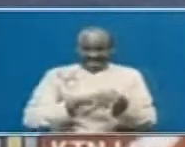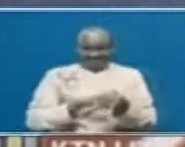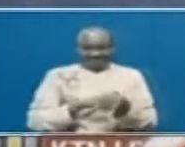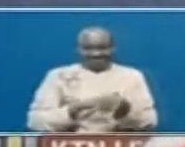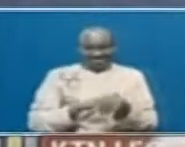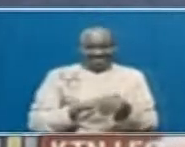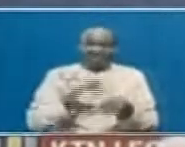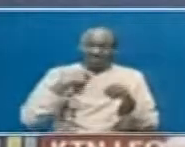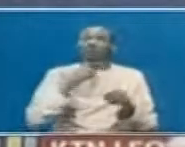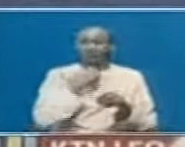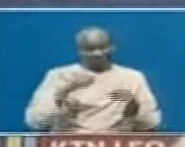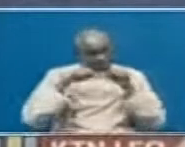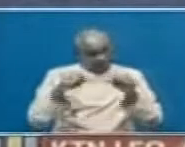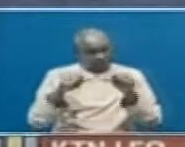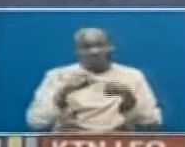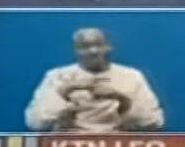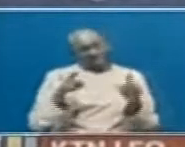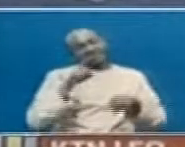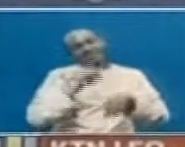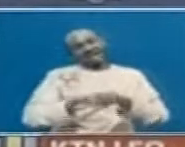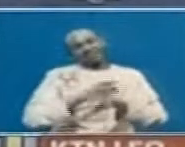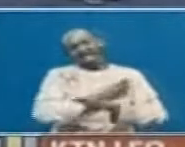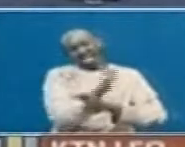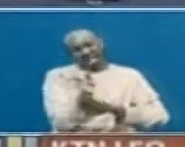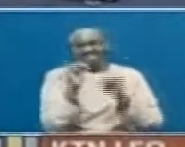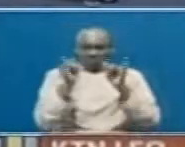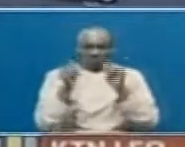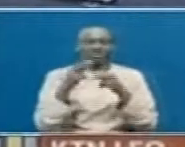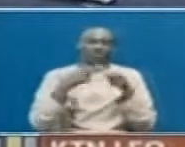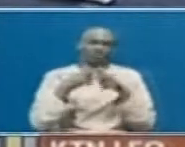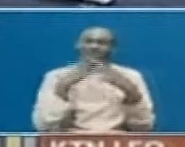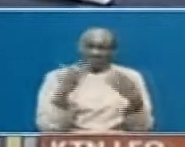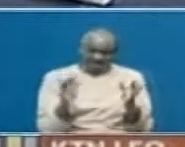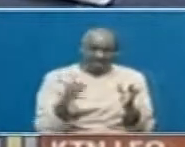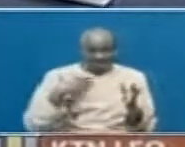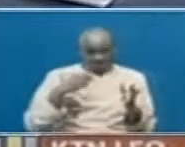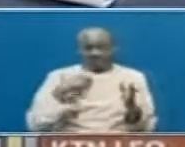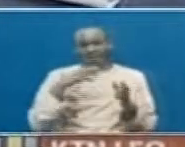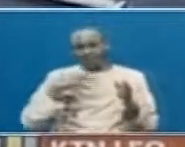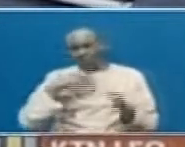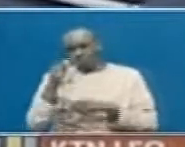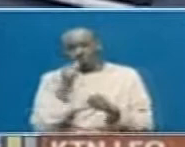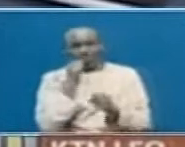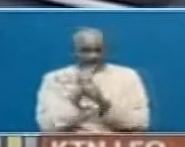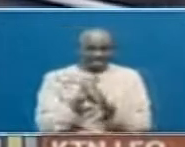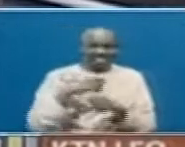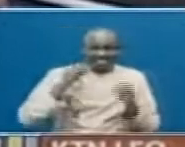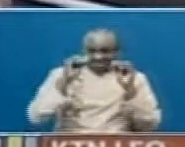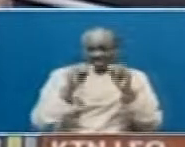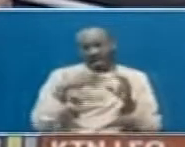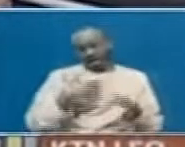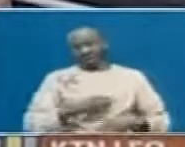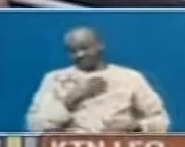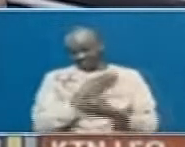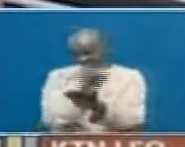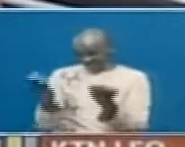basi ningependa kuendelea lakini saa za taarifa za kete leo zimefika. Kwa niaba ya washiriki wangu Uncle Mambo, mwalimu Esonga, Pita